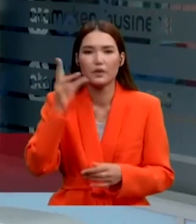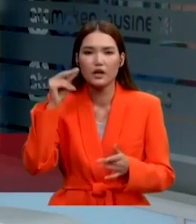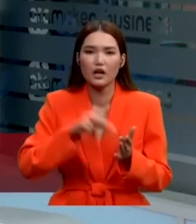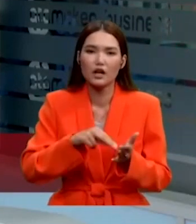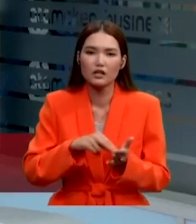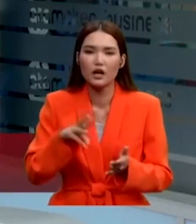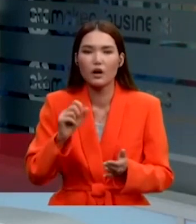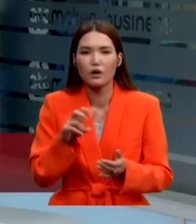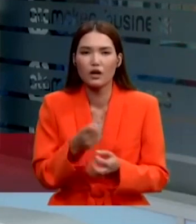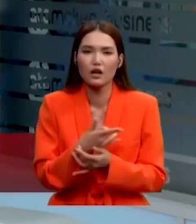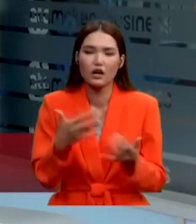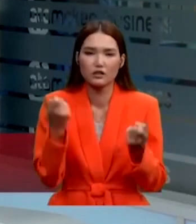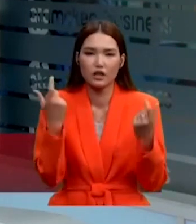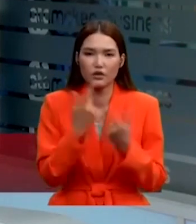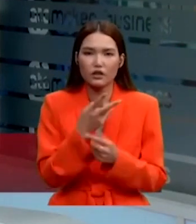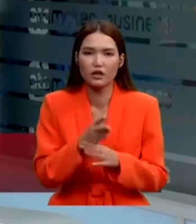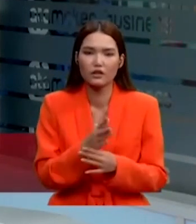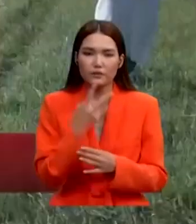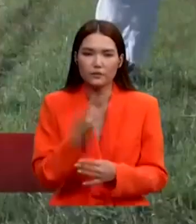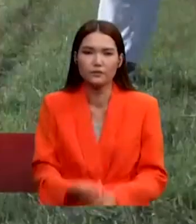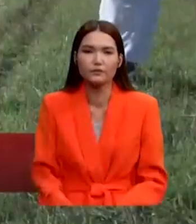и хлеб, Айжан Утеева разбиралась.